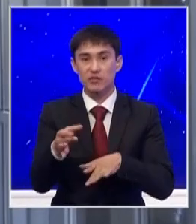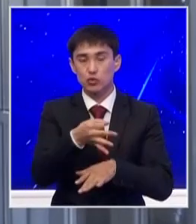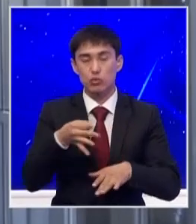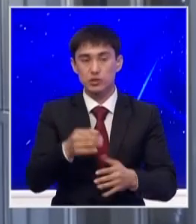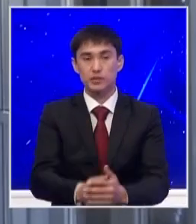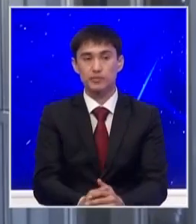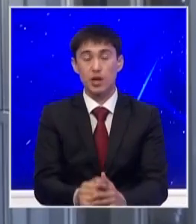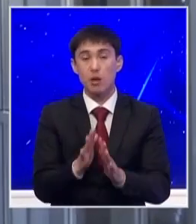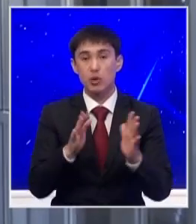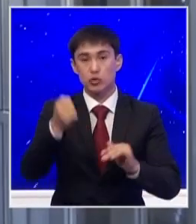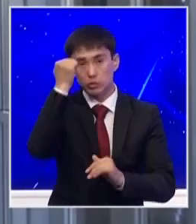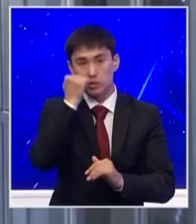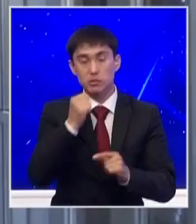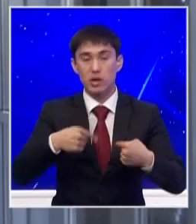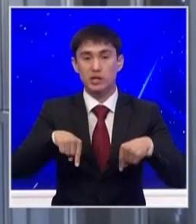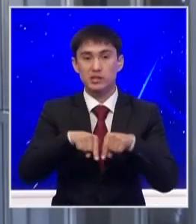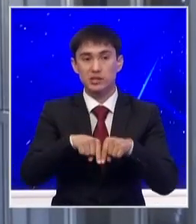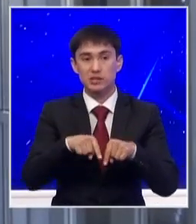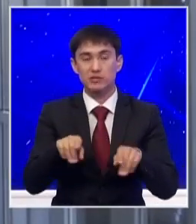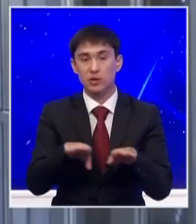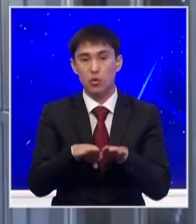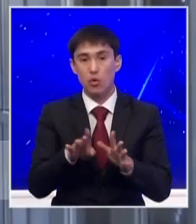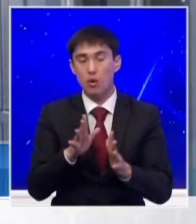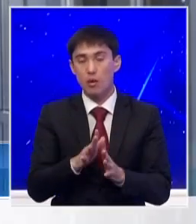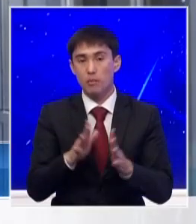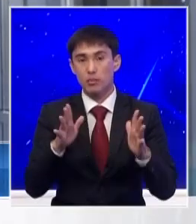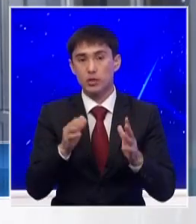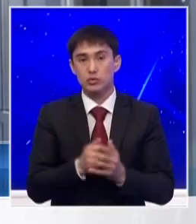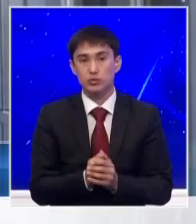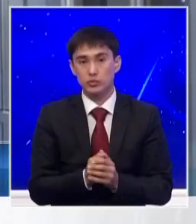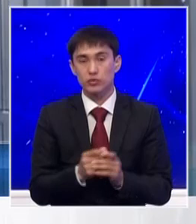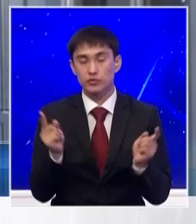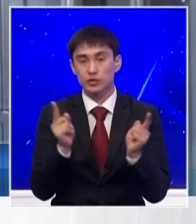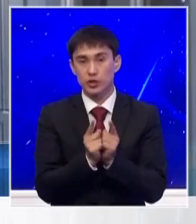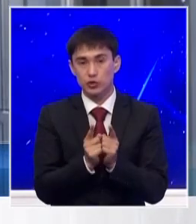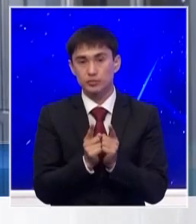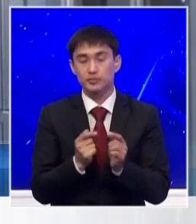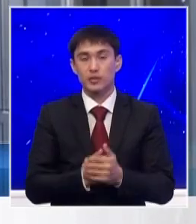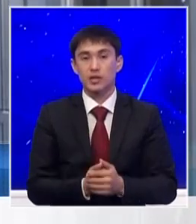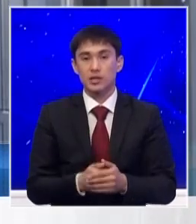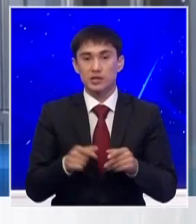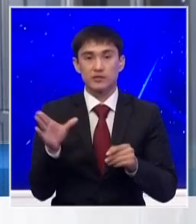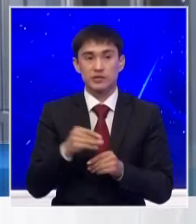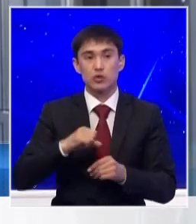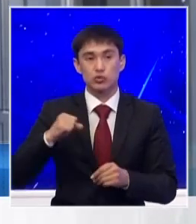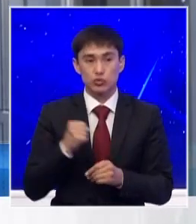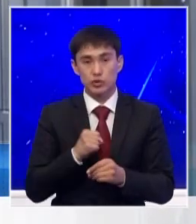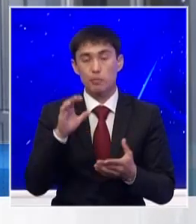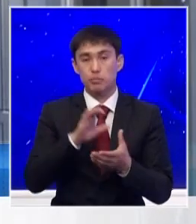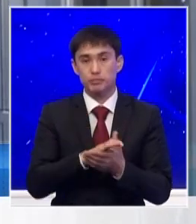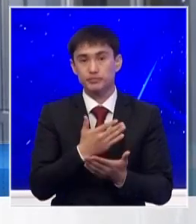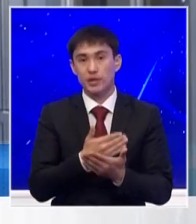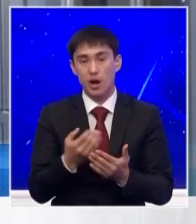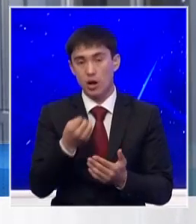Большое спасибо организаторам, в первую очередь, что организовали такую встречу. Здесь все уже друзьями стали